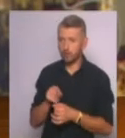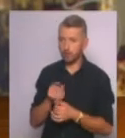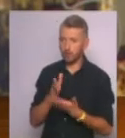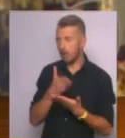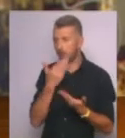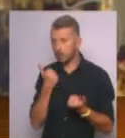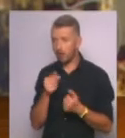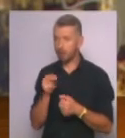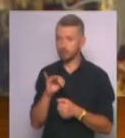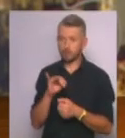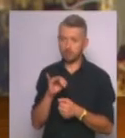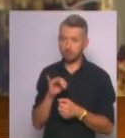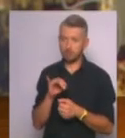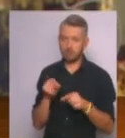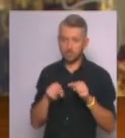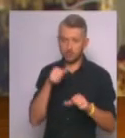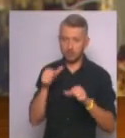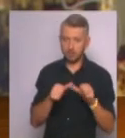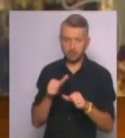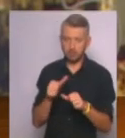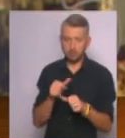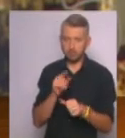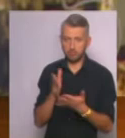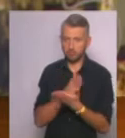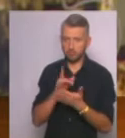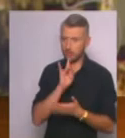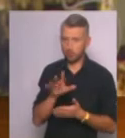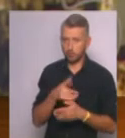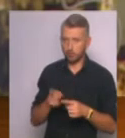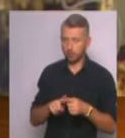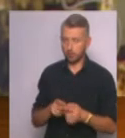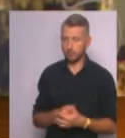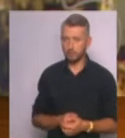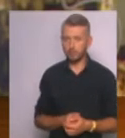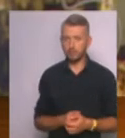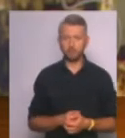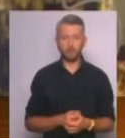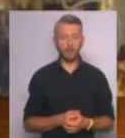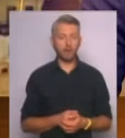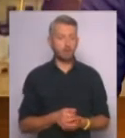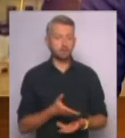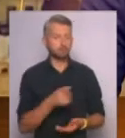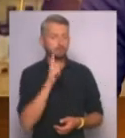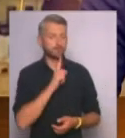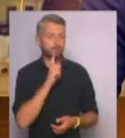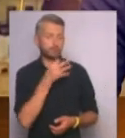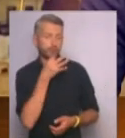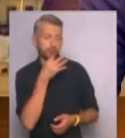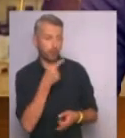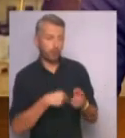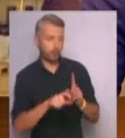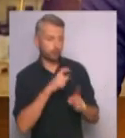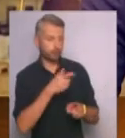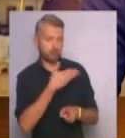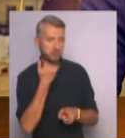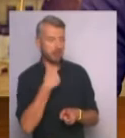цей рік, скоріш за все, не стане початком цього процесу? Ну, поки що зворотнього зв'язку ніякого немає. Ну, і